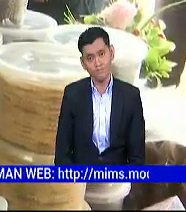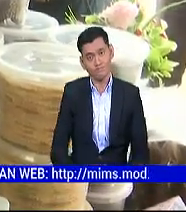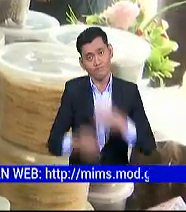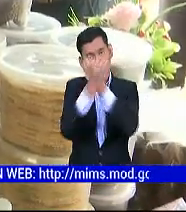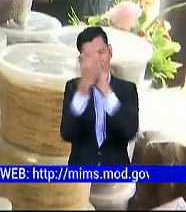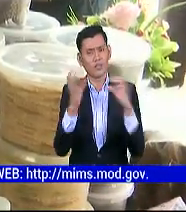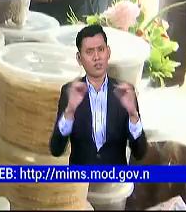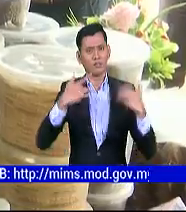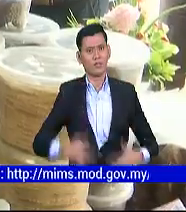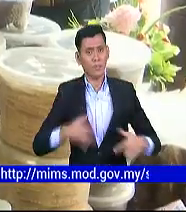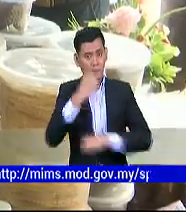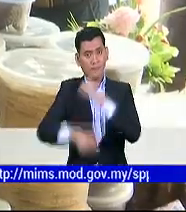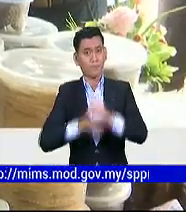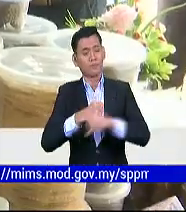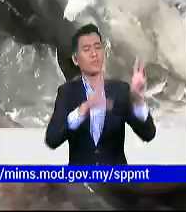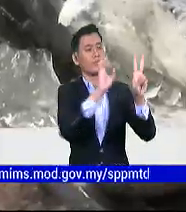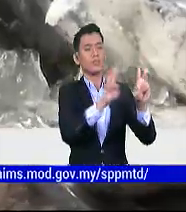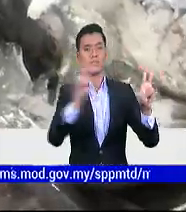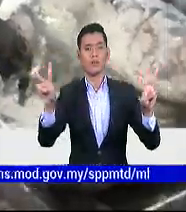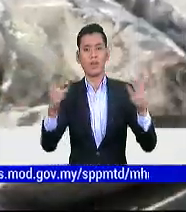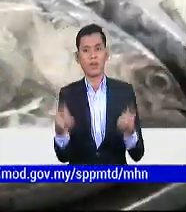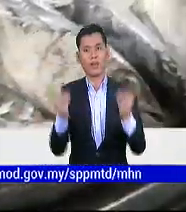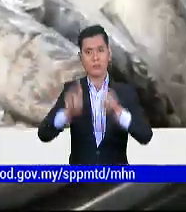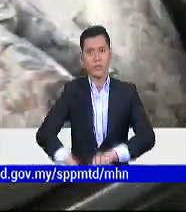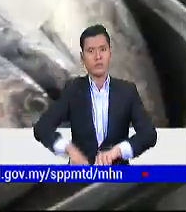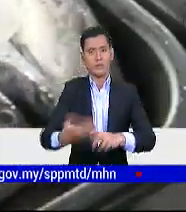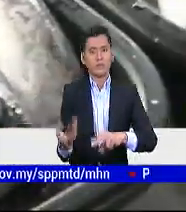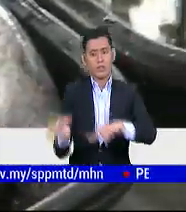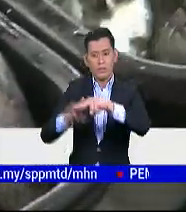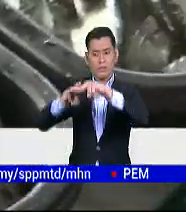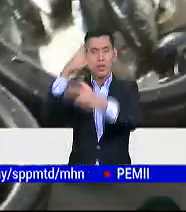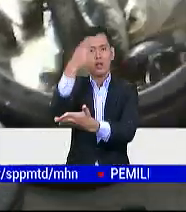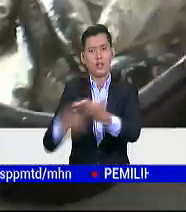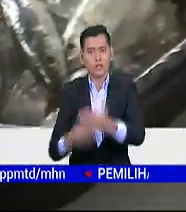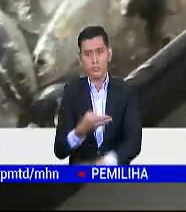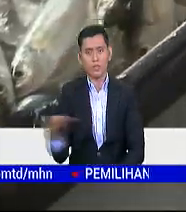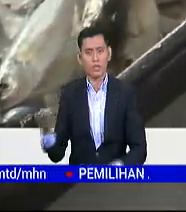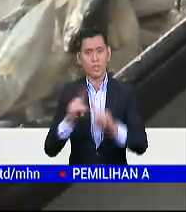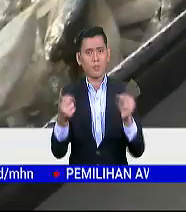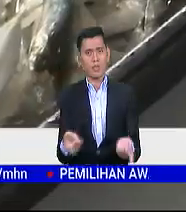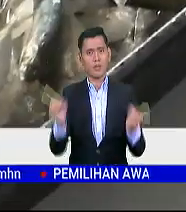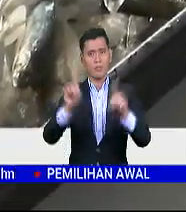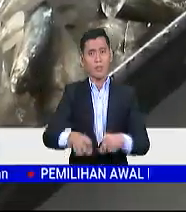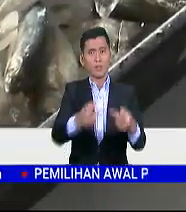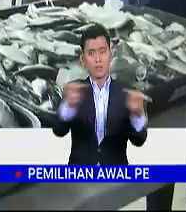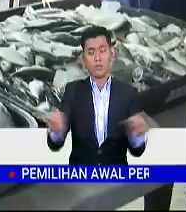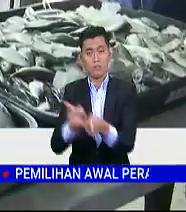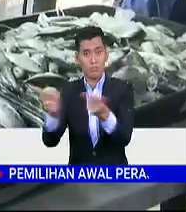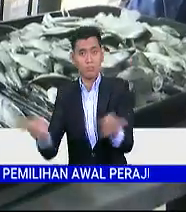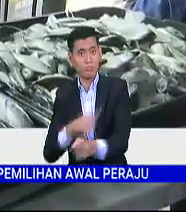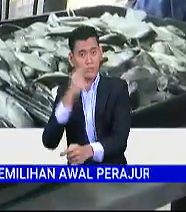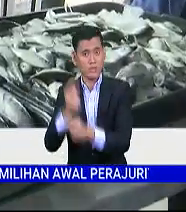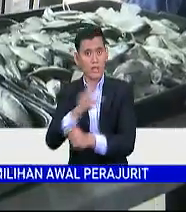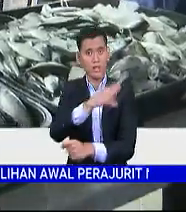Beliau tidak menafikan tahun 2022 berlaku kenaikan harga barangan namun hanya berlaku di kawasan tertentu sahaja